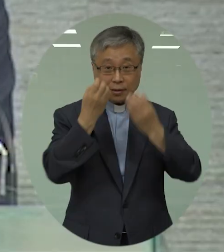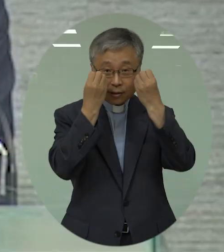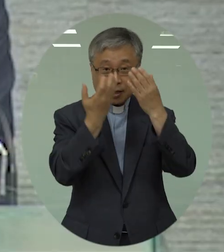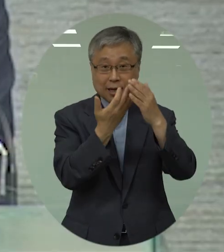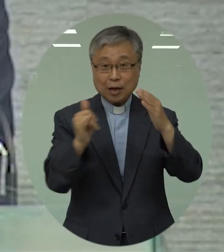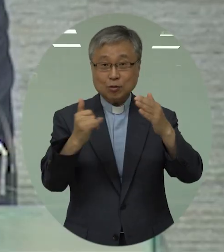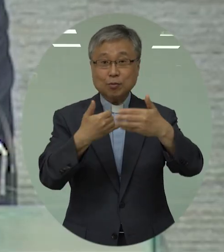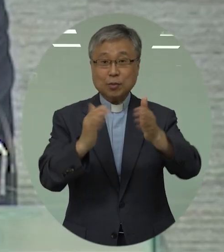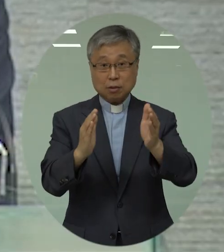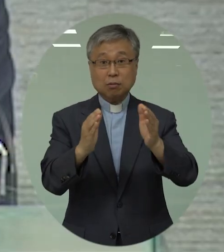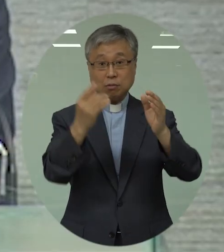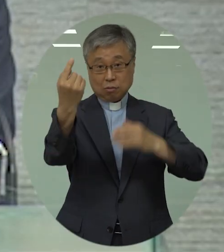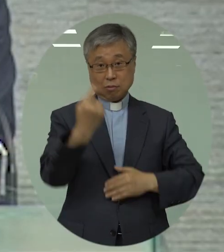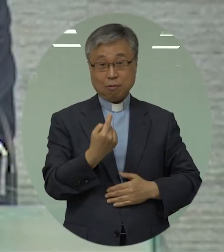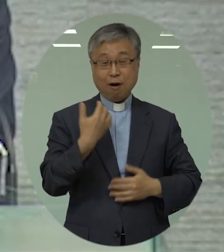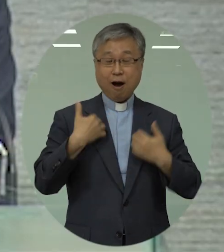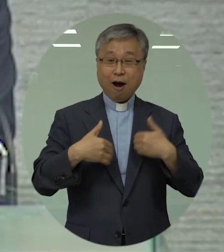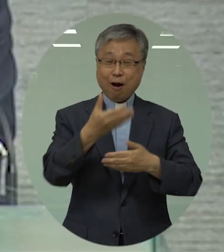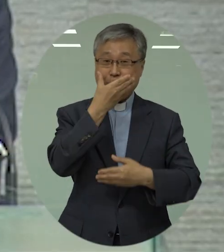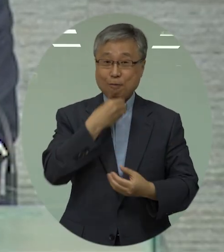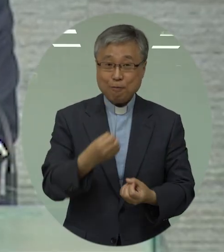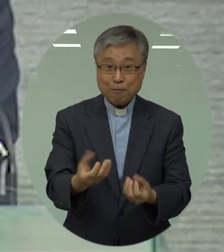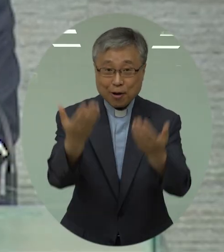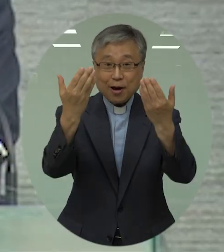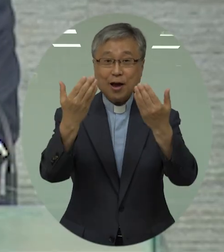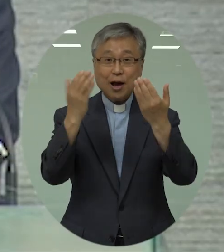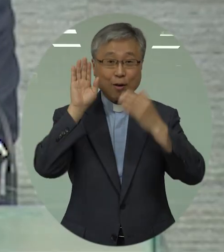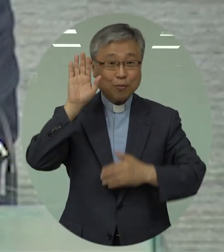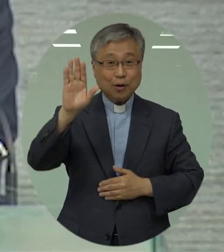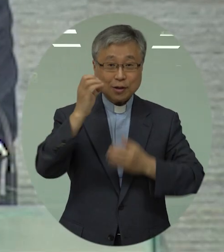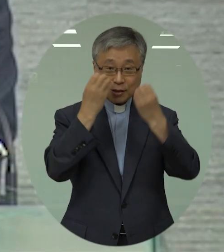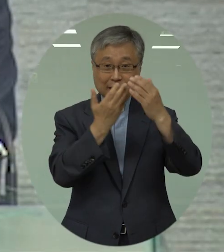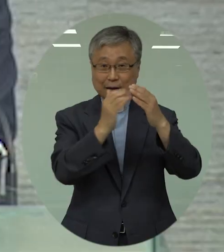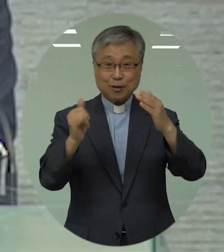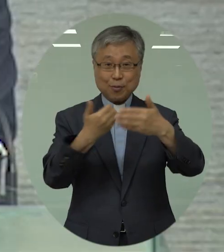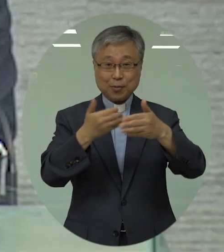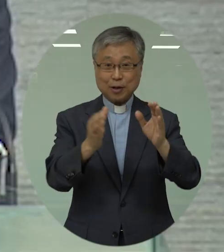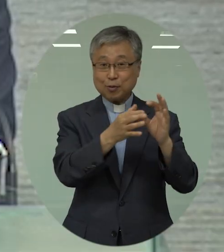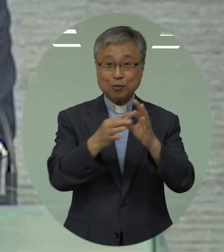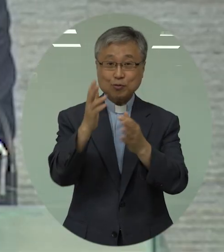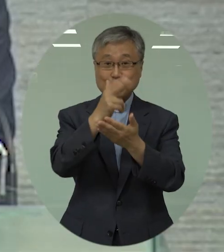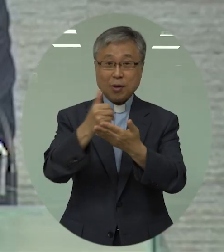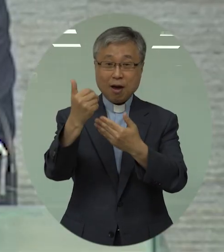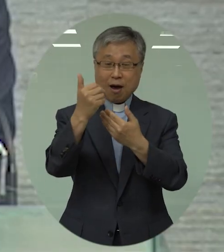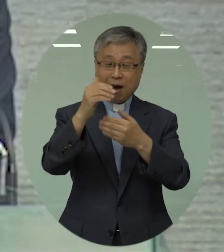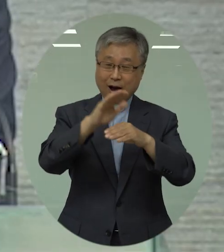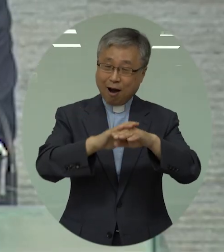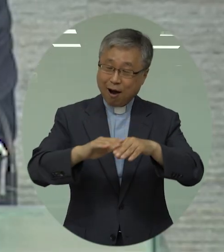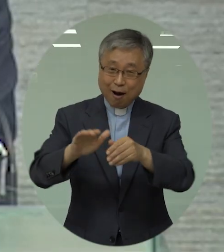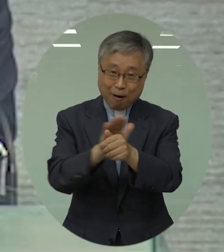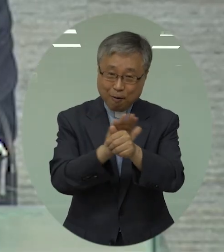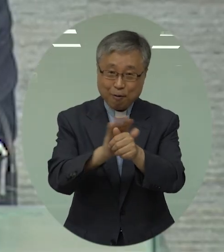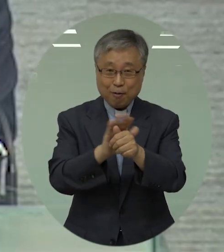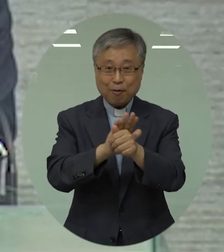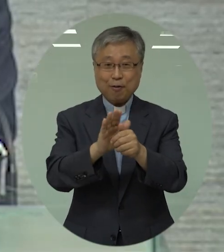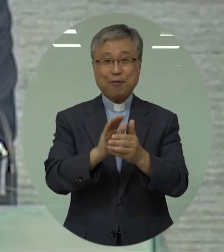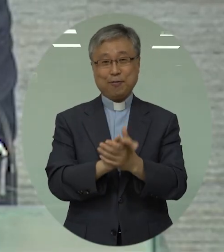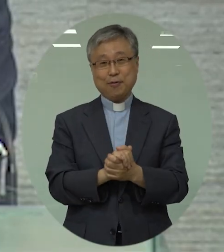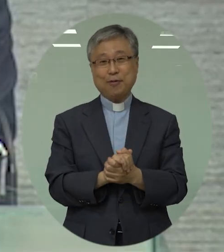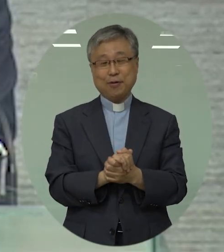것을 진심으로 축하드립니다. 앞으로 새 가족반을 통해서도 주님의 놀라운 손길을